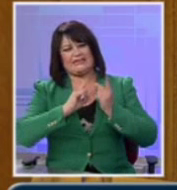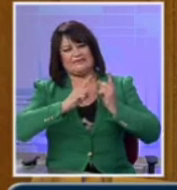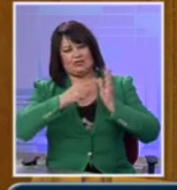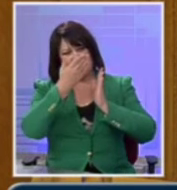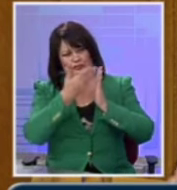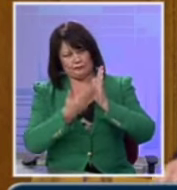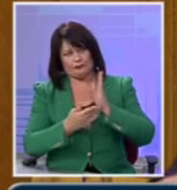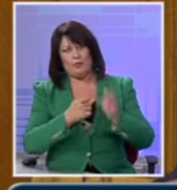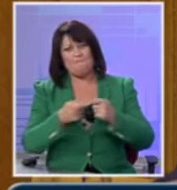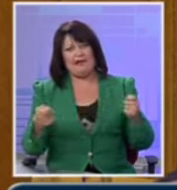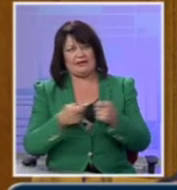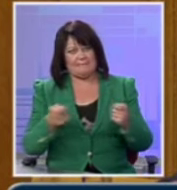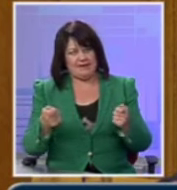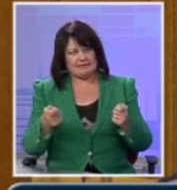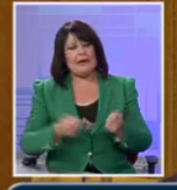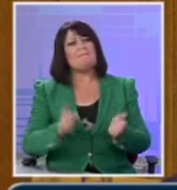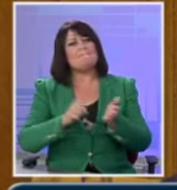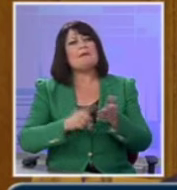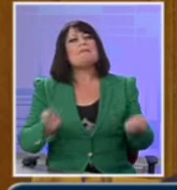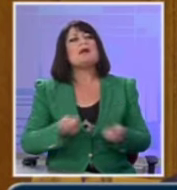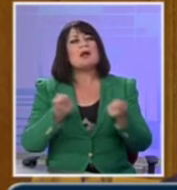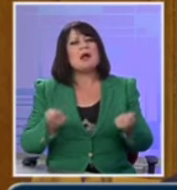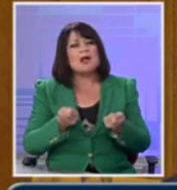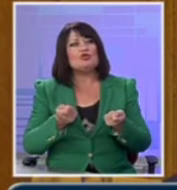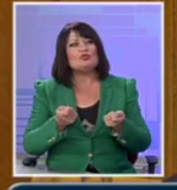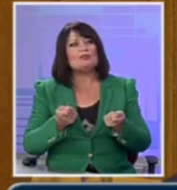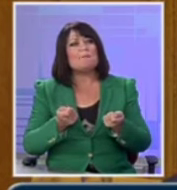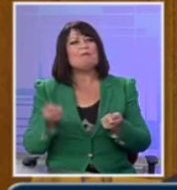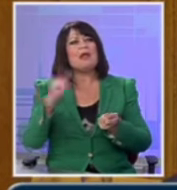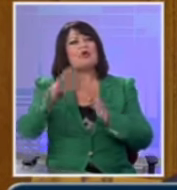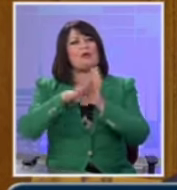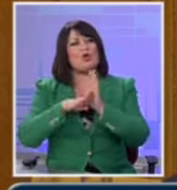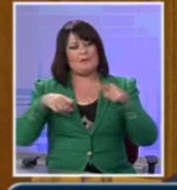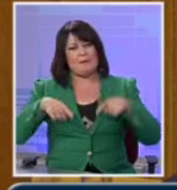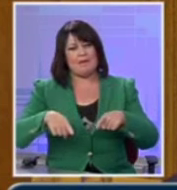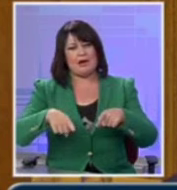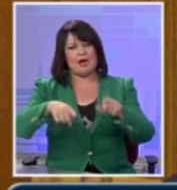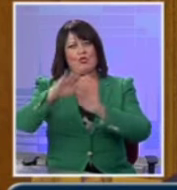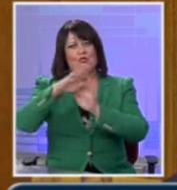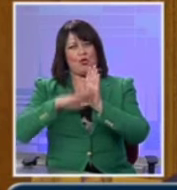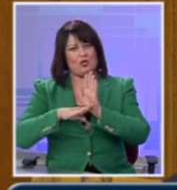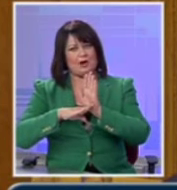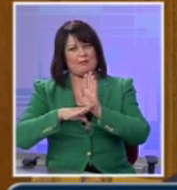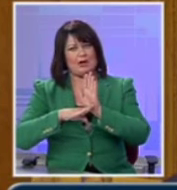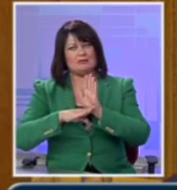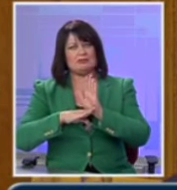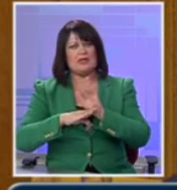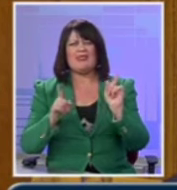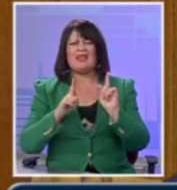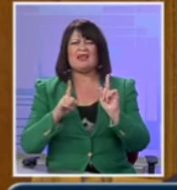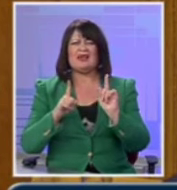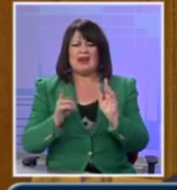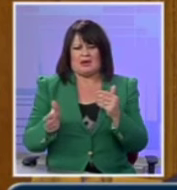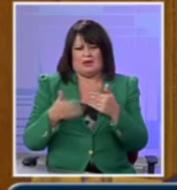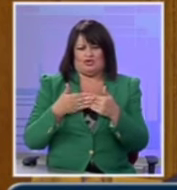μέτρα, να αρχίσει να υλοποιείται ένα παράλληλο πρόγραμμα, ένα πρόγραμμα το οποίο δεν είναι στατικό ή